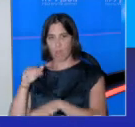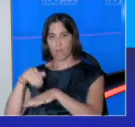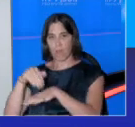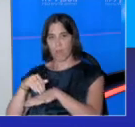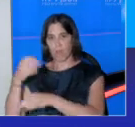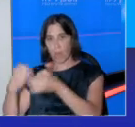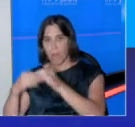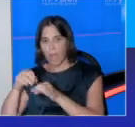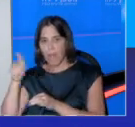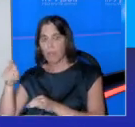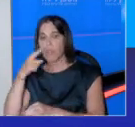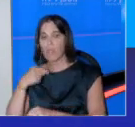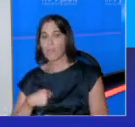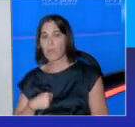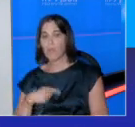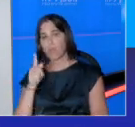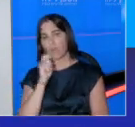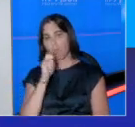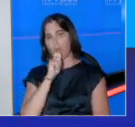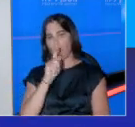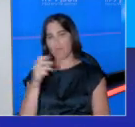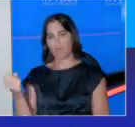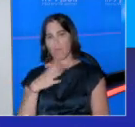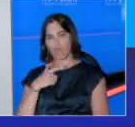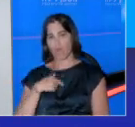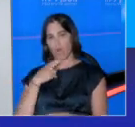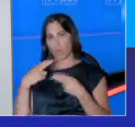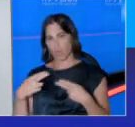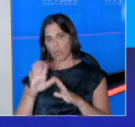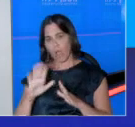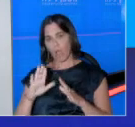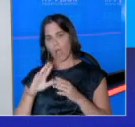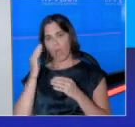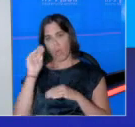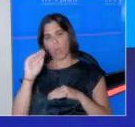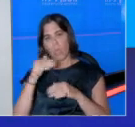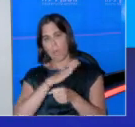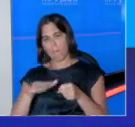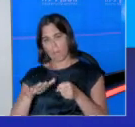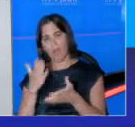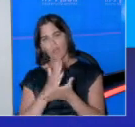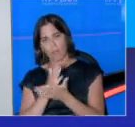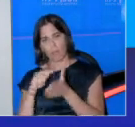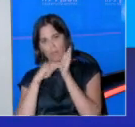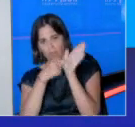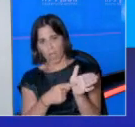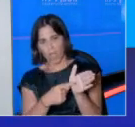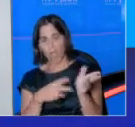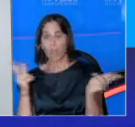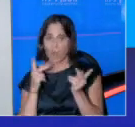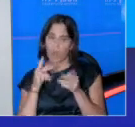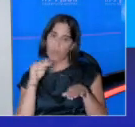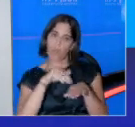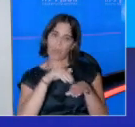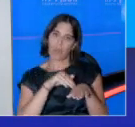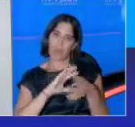לפרקליטות, הפרקליטות אמרה שהם לא התראינו ולא שלחו לנו אף תגובה, מעבר להודעה המלאה שיצאה לתקשורת, שאותה הראינו, כמובן שפנינו